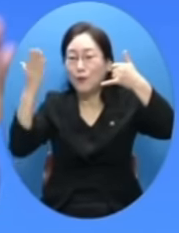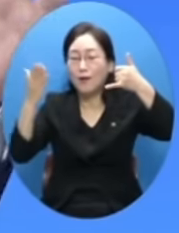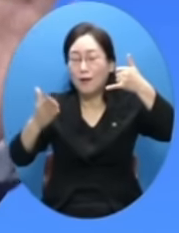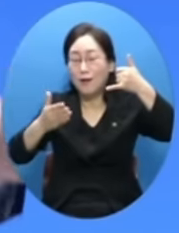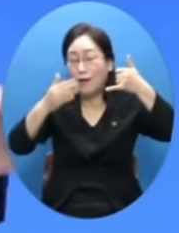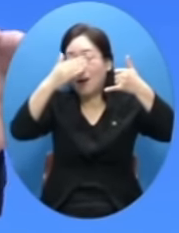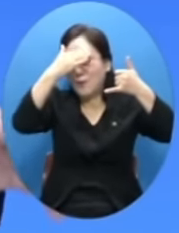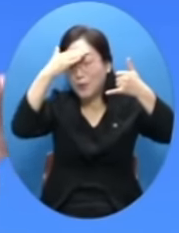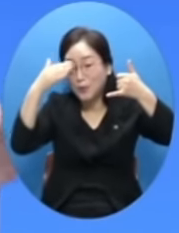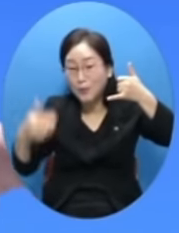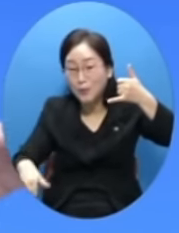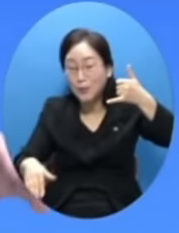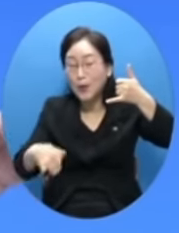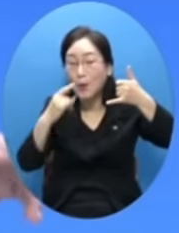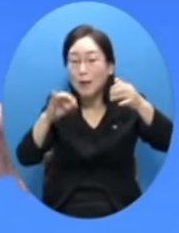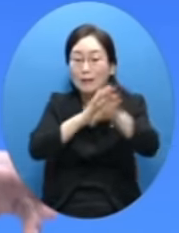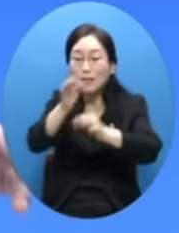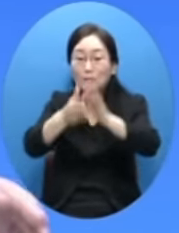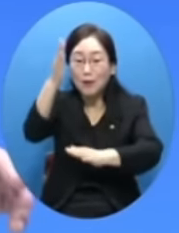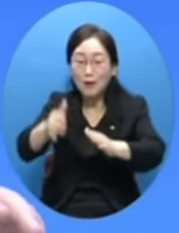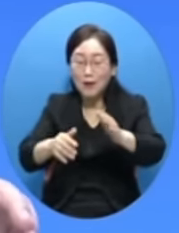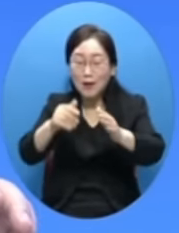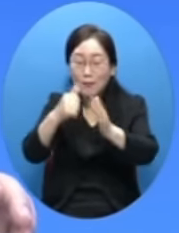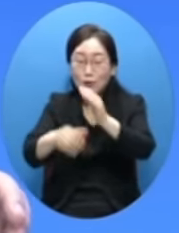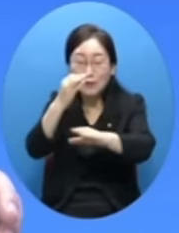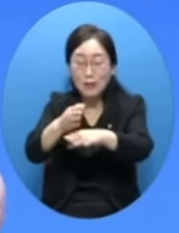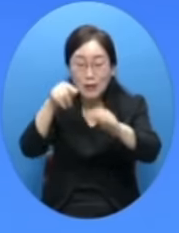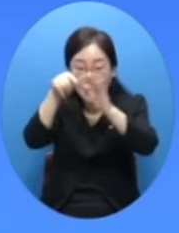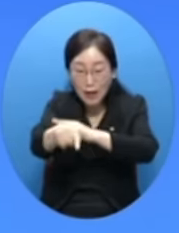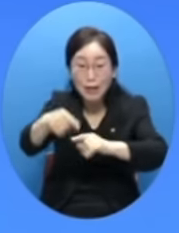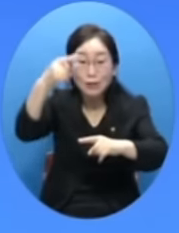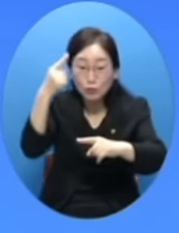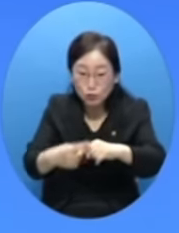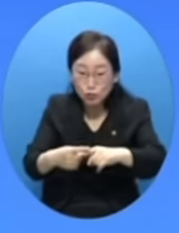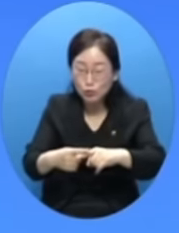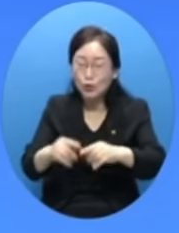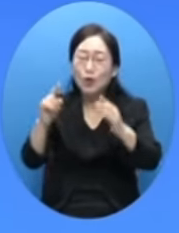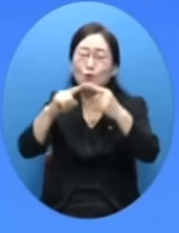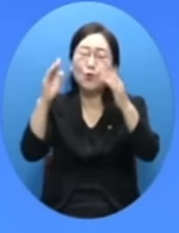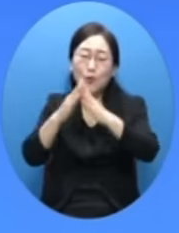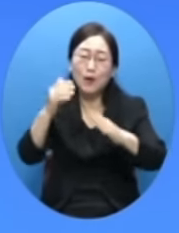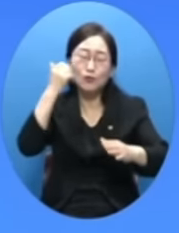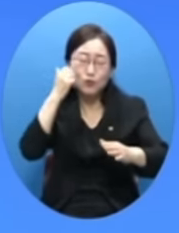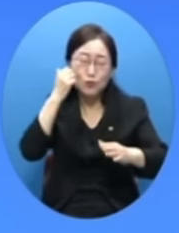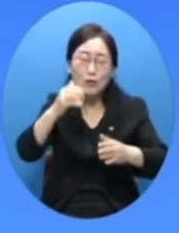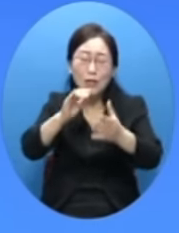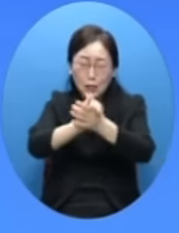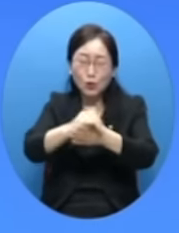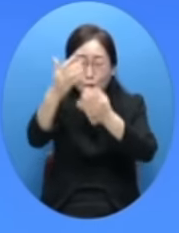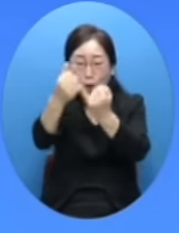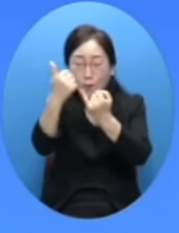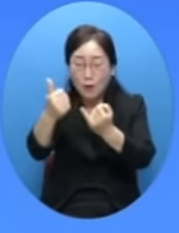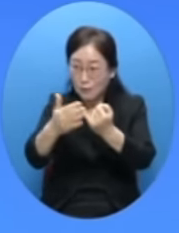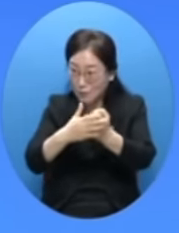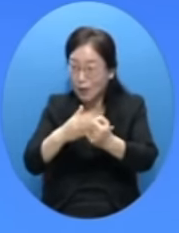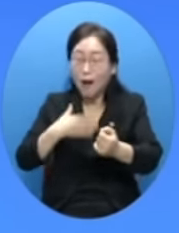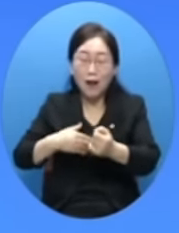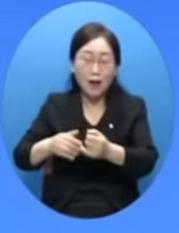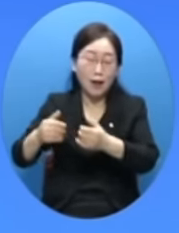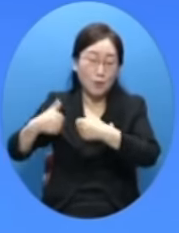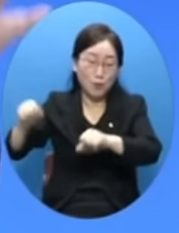어머니가 삼부백화점에 장을 보러 내려갔다가 교회 기도할 일 있다고 전화를 받고 교회로